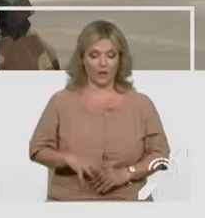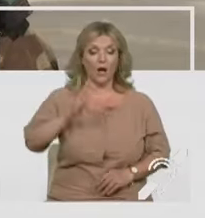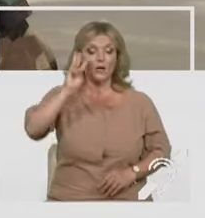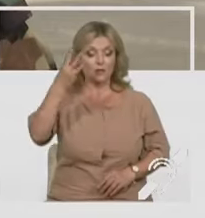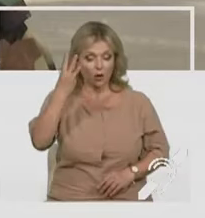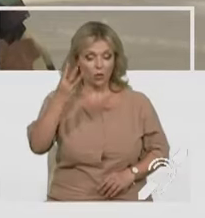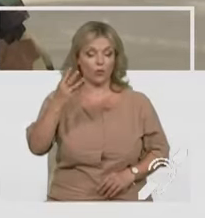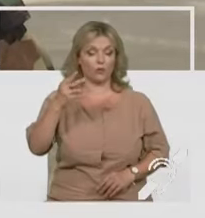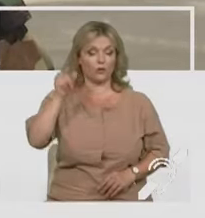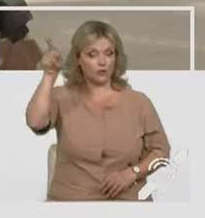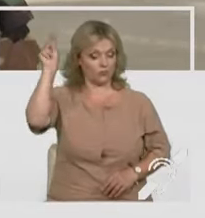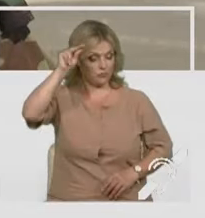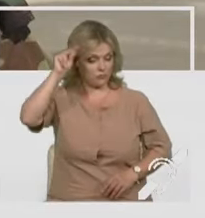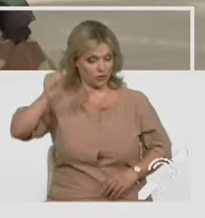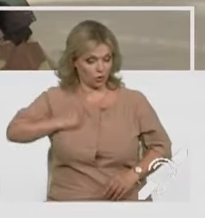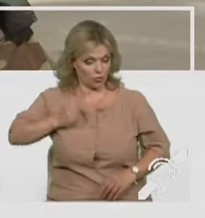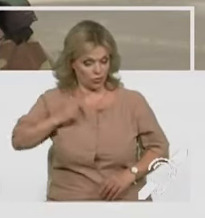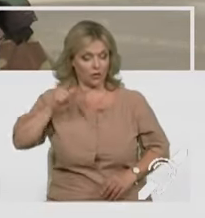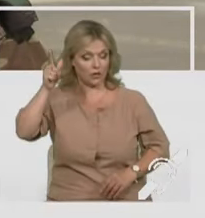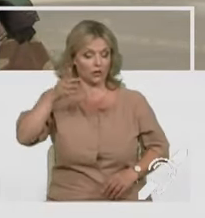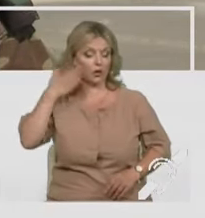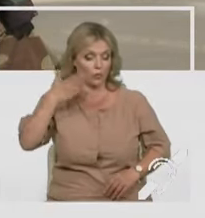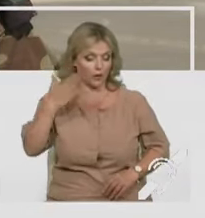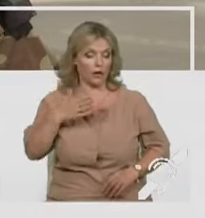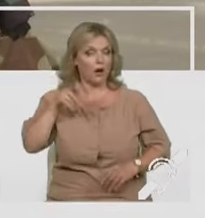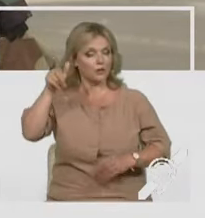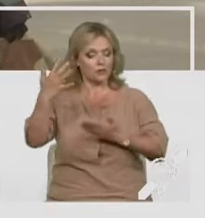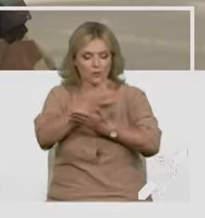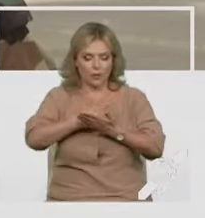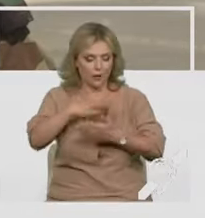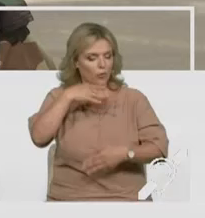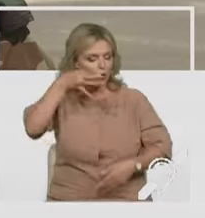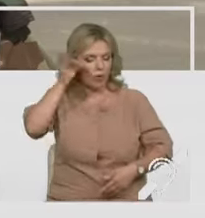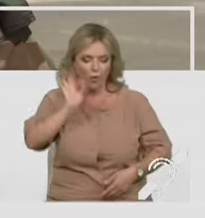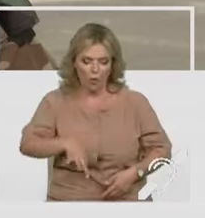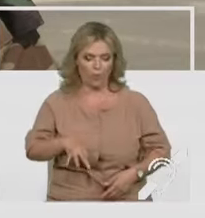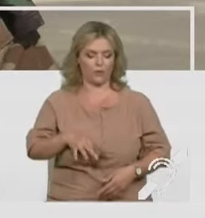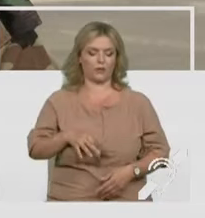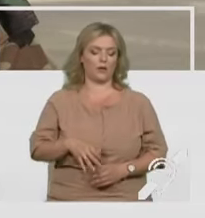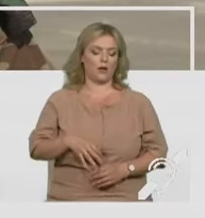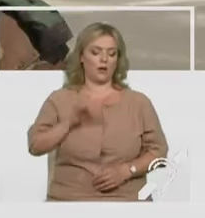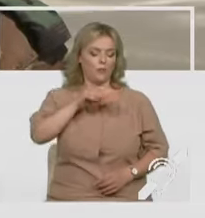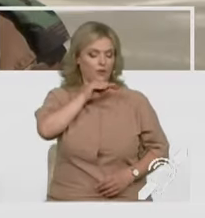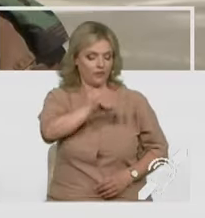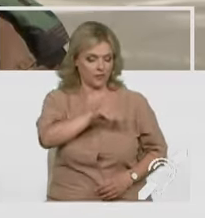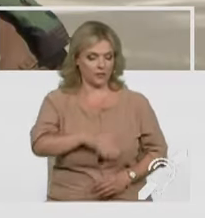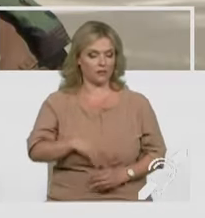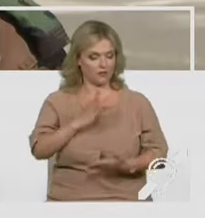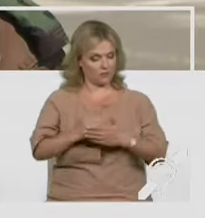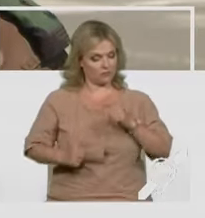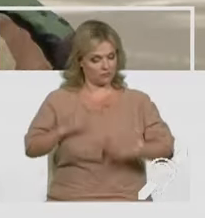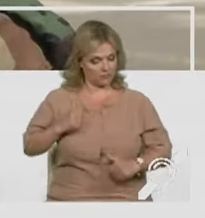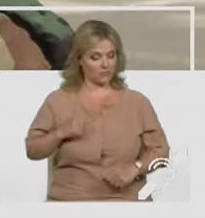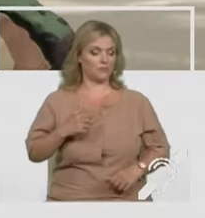am acumulat o experiență deosebită, cunoștințe noi, cunoștințe atât în domeniul militar cât și în domeniul civil. Sunt mândră